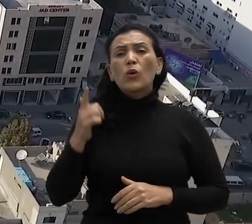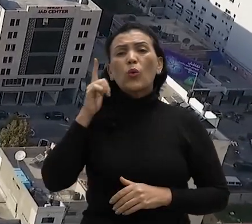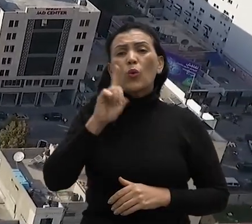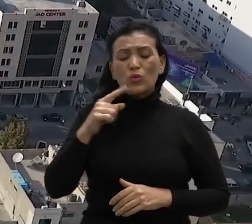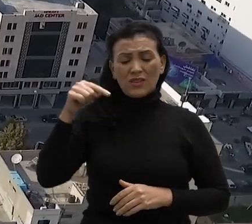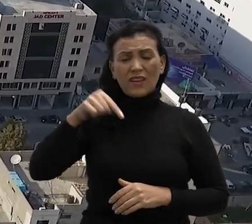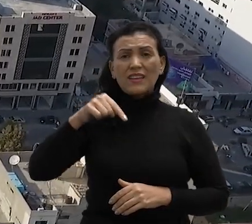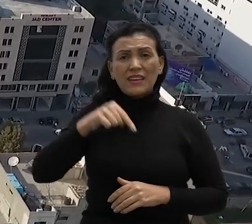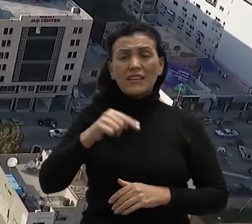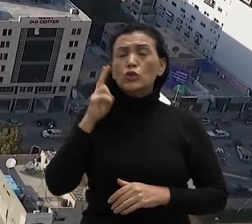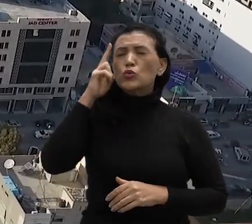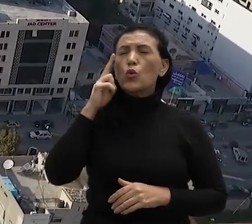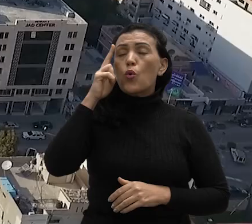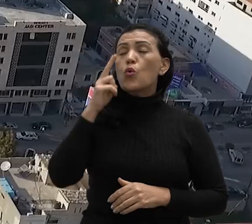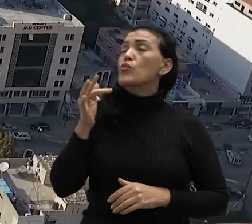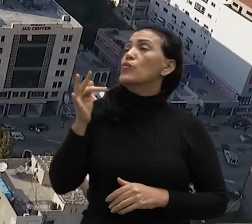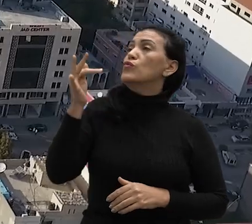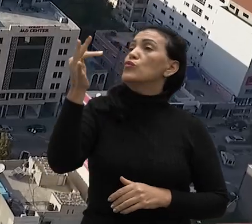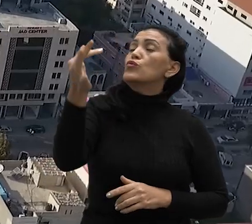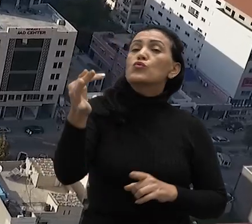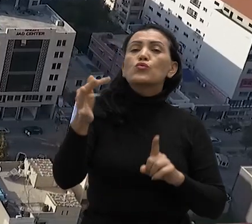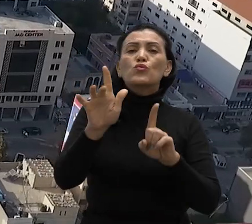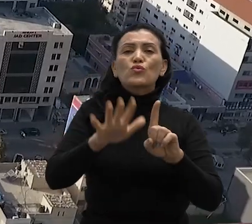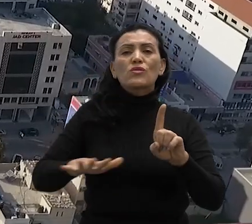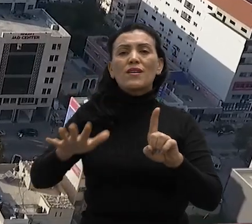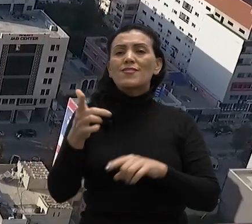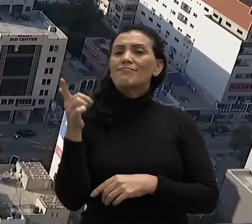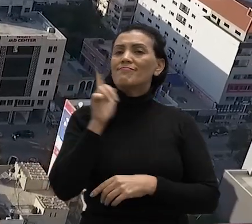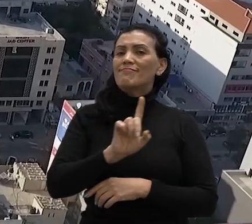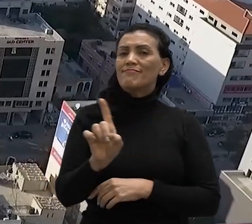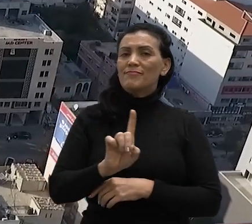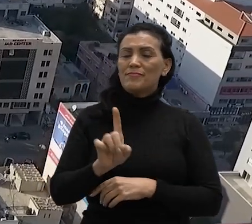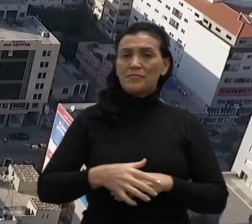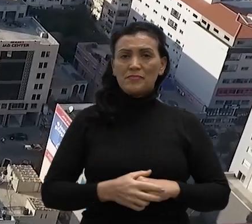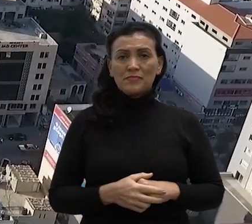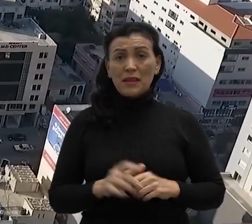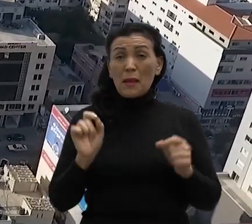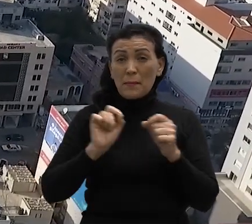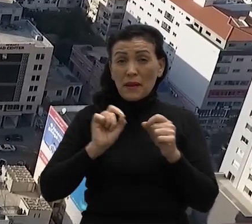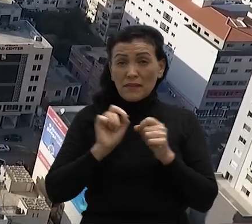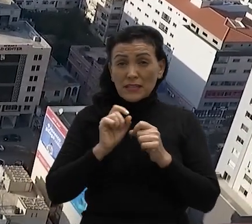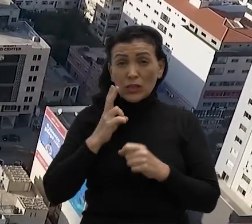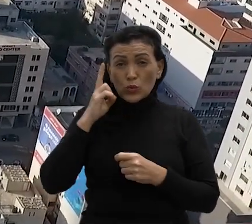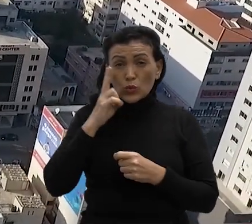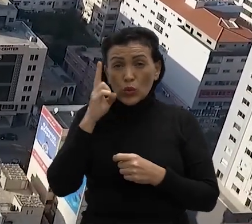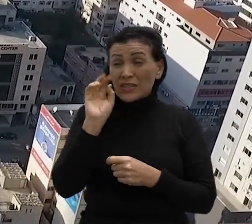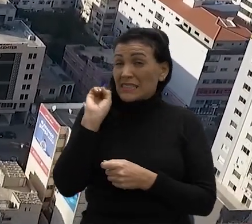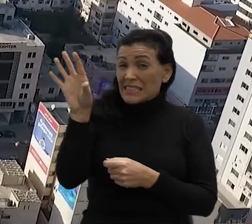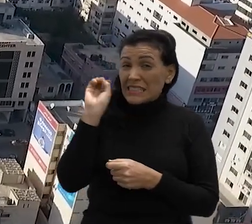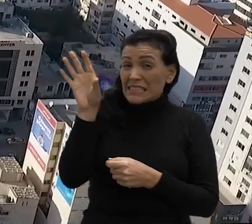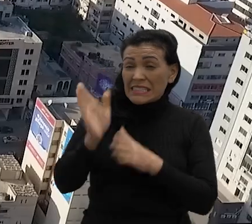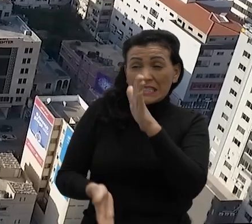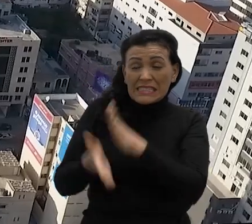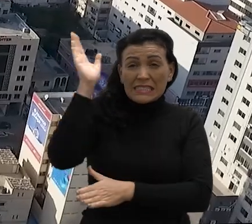فيش حلم انك تمشي عليه صح او انك تعمله لغزة، اللي بده يعمل حلم بده يعمله